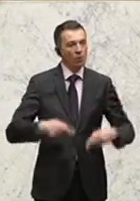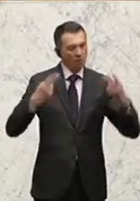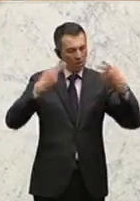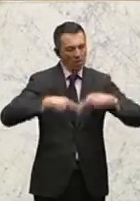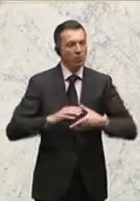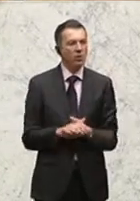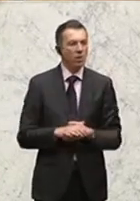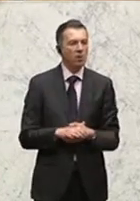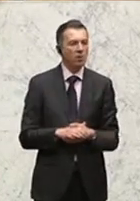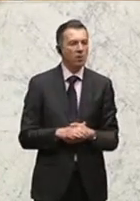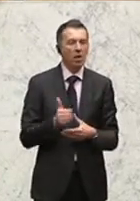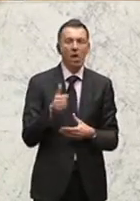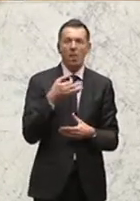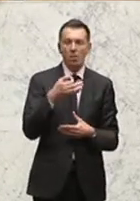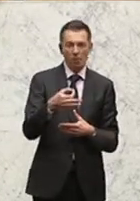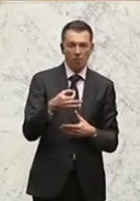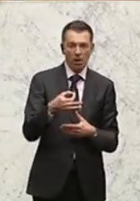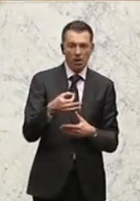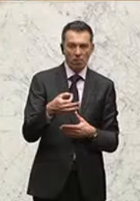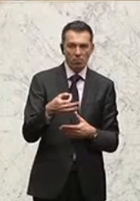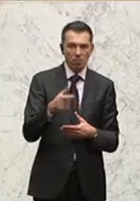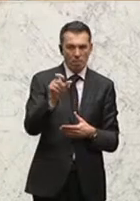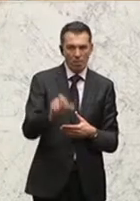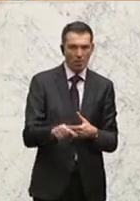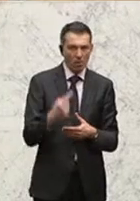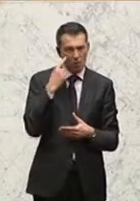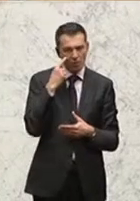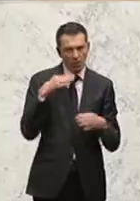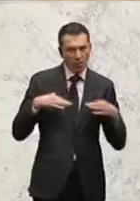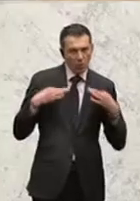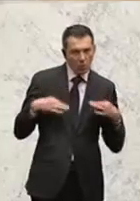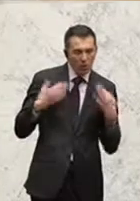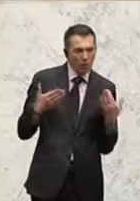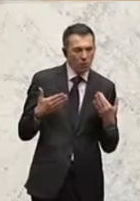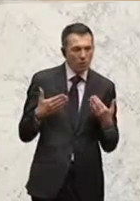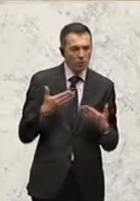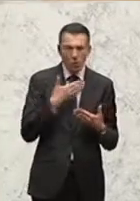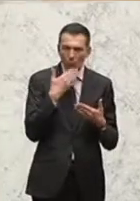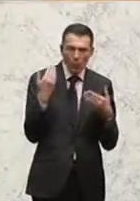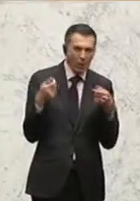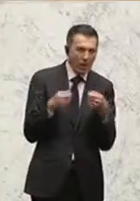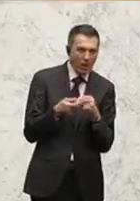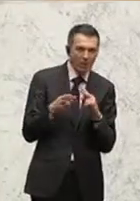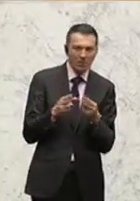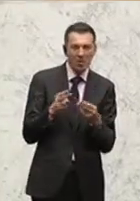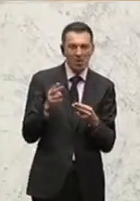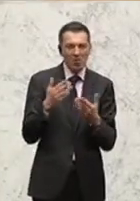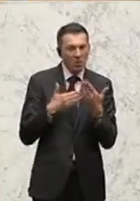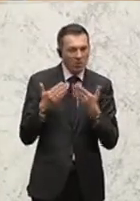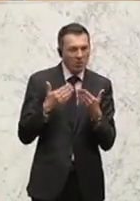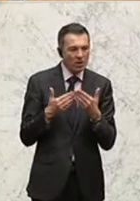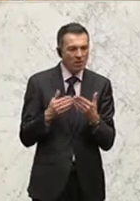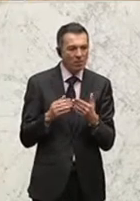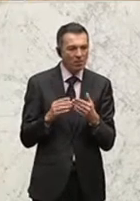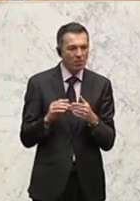einig, dass wie wir bei einer Befragung, bei einer Auskunftsperson gemerkt haben, dass der Gesundheitszustand nicht dem entspricht, wie wir uns das vorstellen, dass